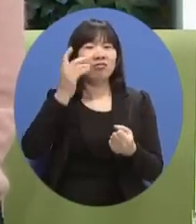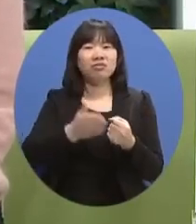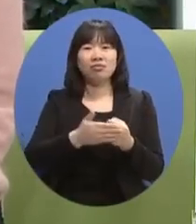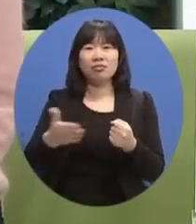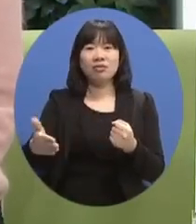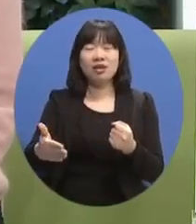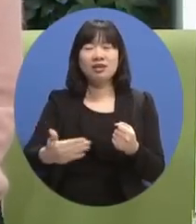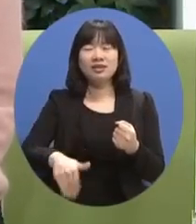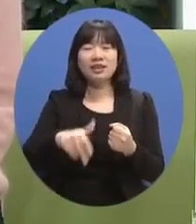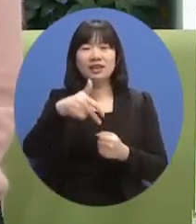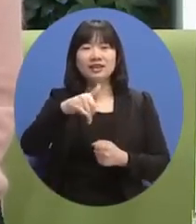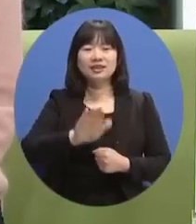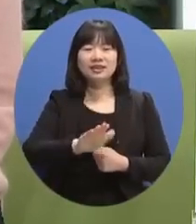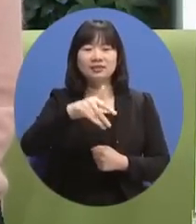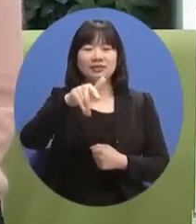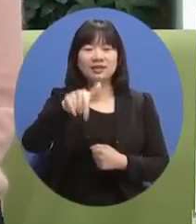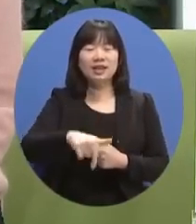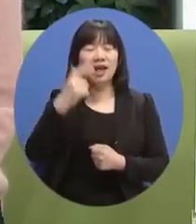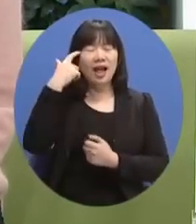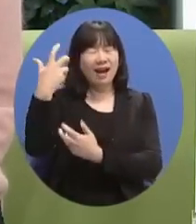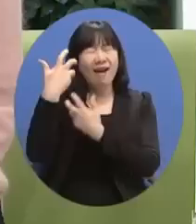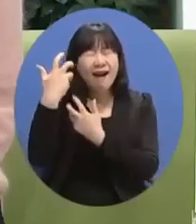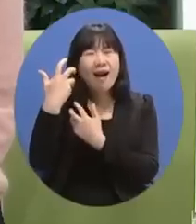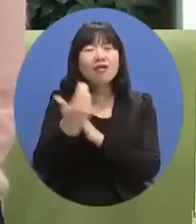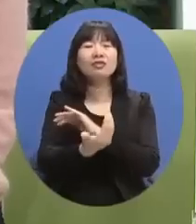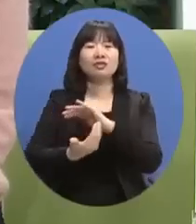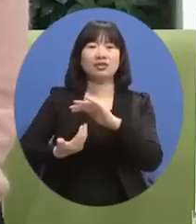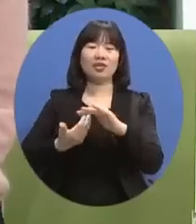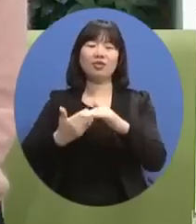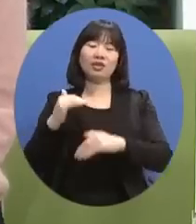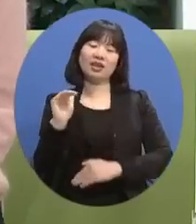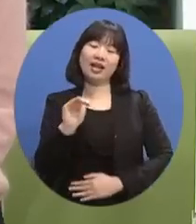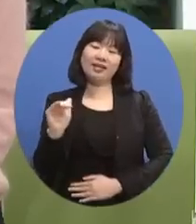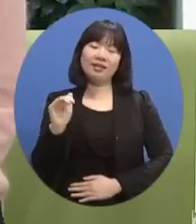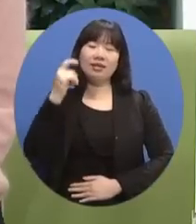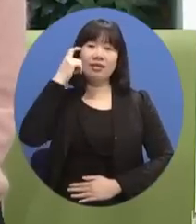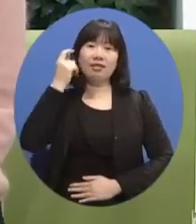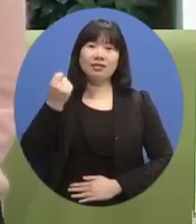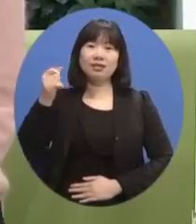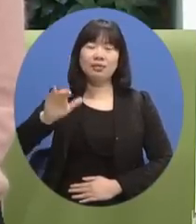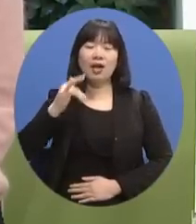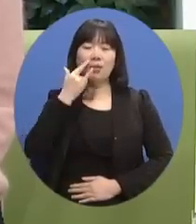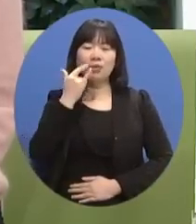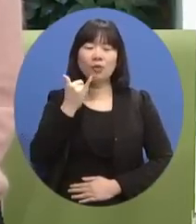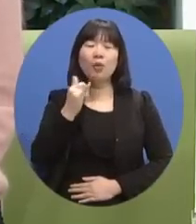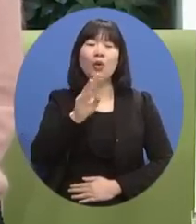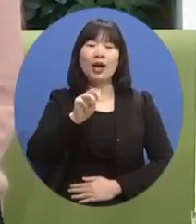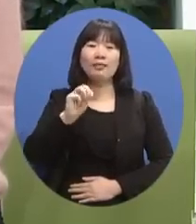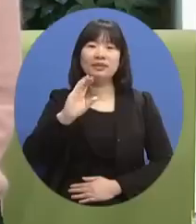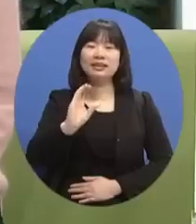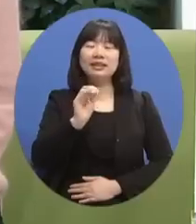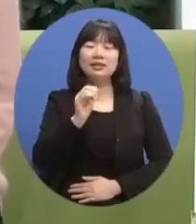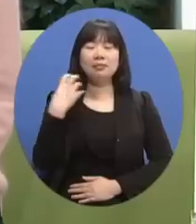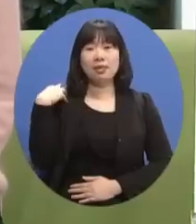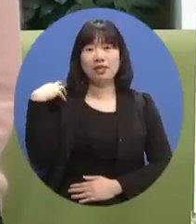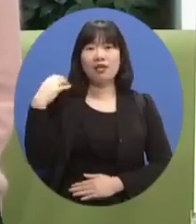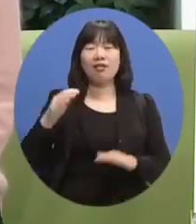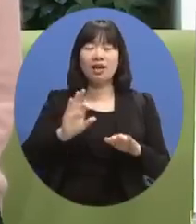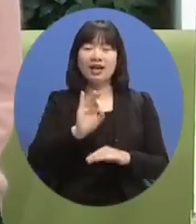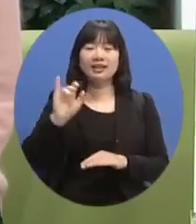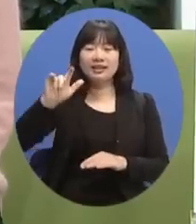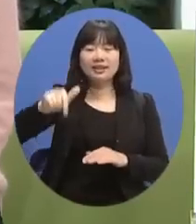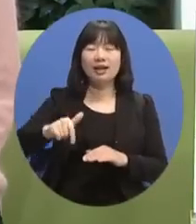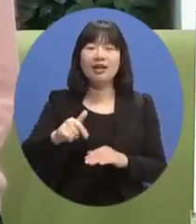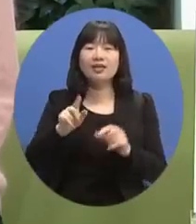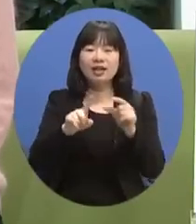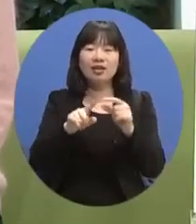예. 집착으로 가기 전 단계라고만 저는 생각을 하고 있었어요. 아. 근데 이제 부모 이렇게 진행을 하다 보니까 애착이라는 단어의 의미는